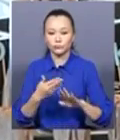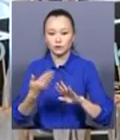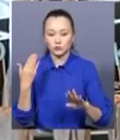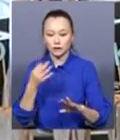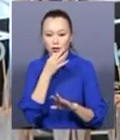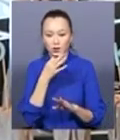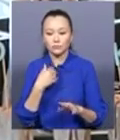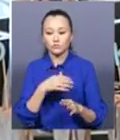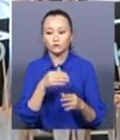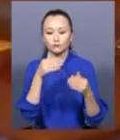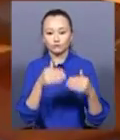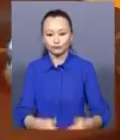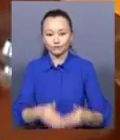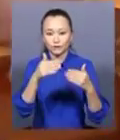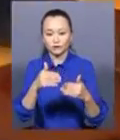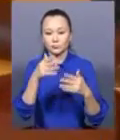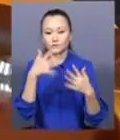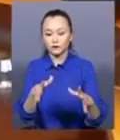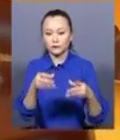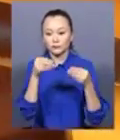в тостере.